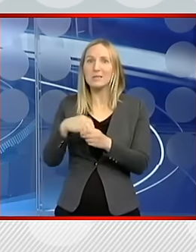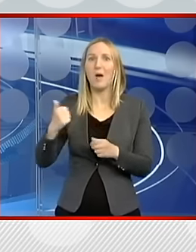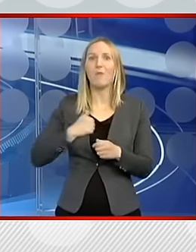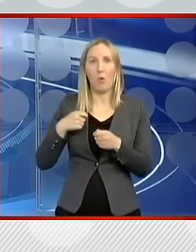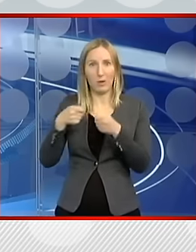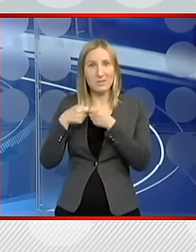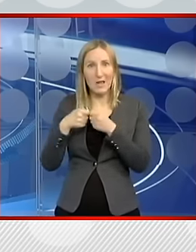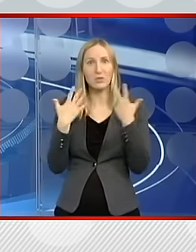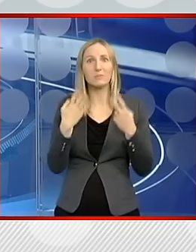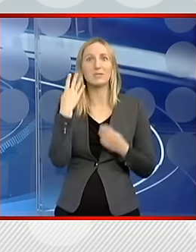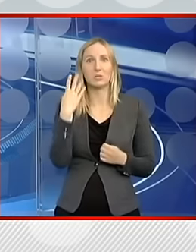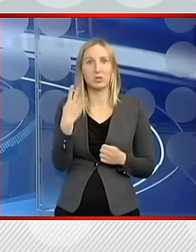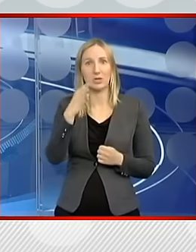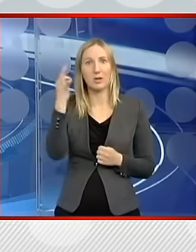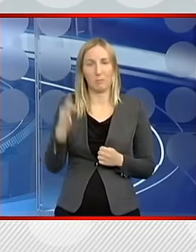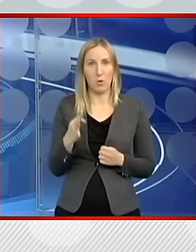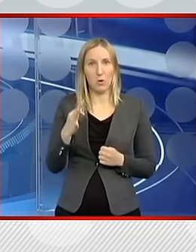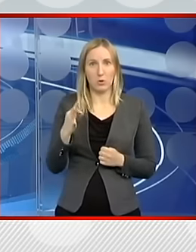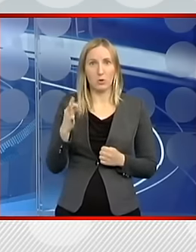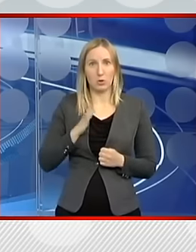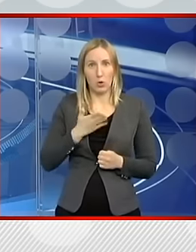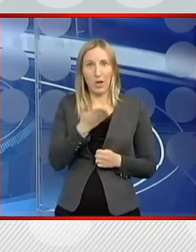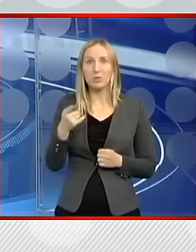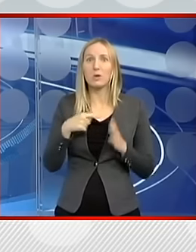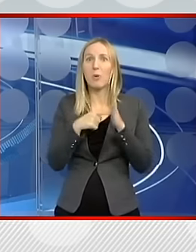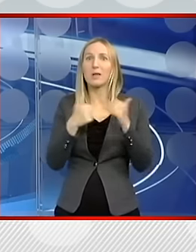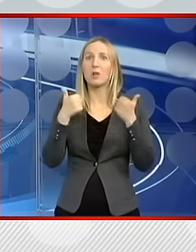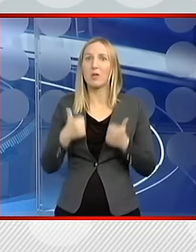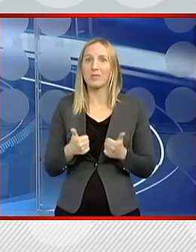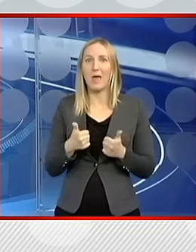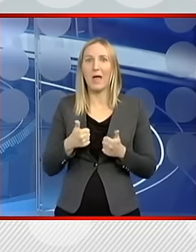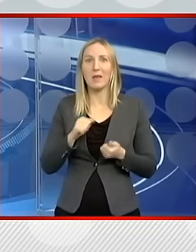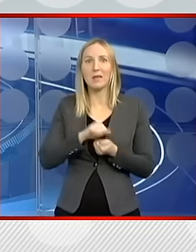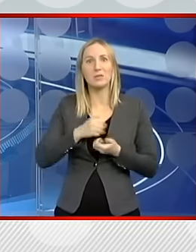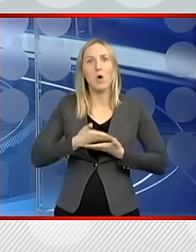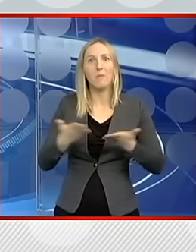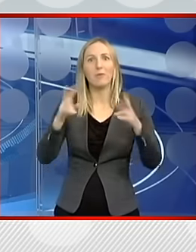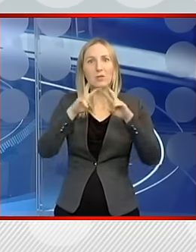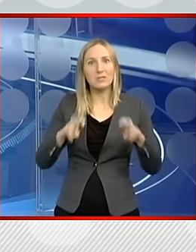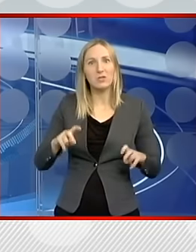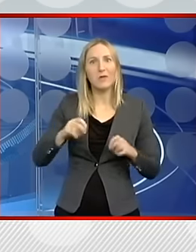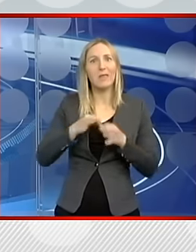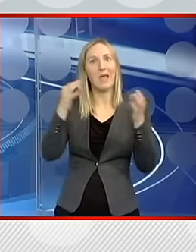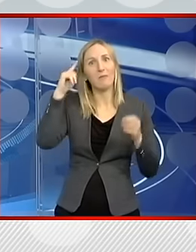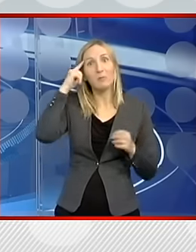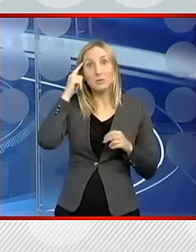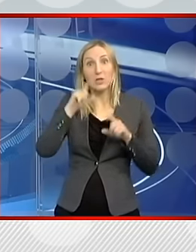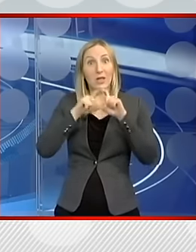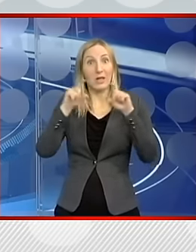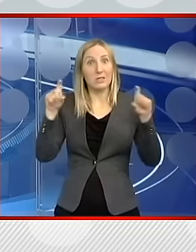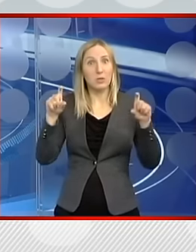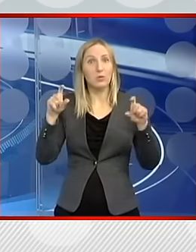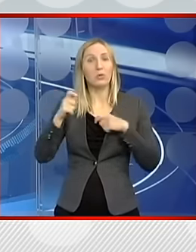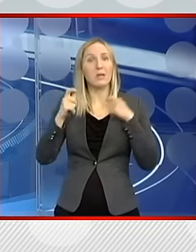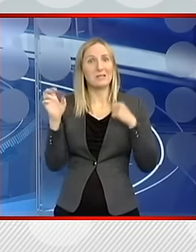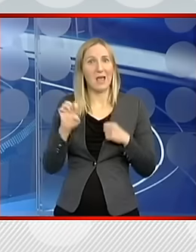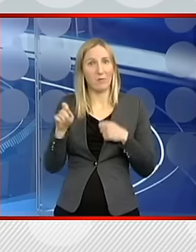alijansu je 84% ispitanika, pokazalo je danas objavljeno istraživanje javnog mnjenja Instituta za evropske